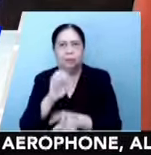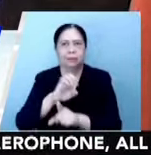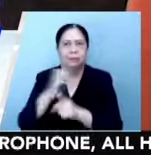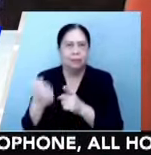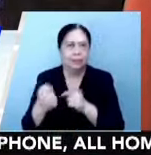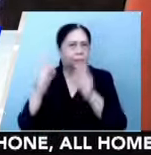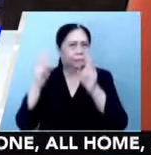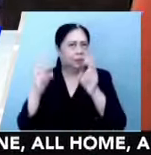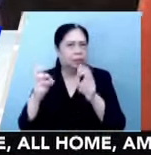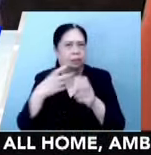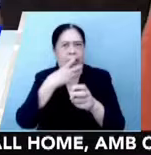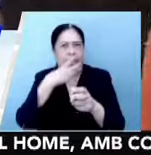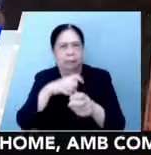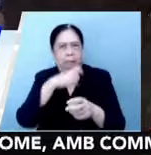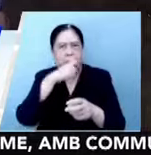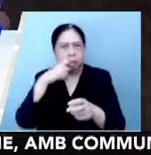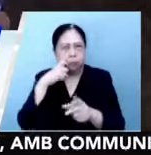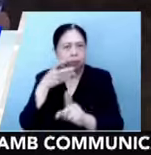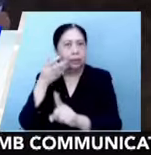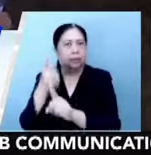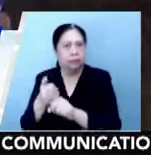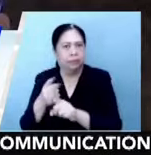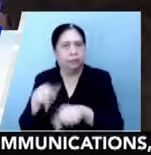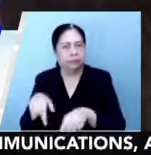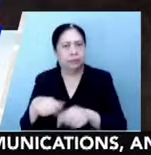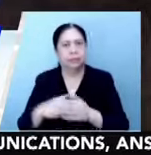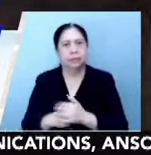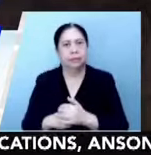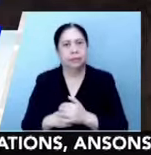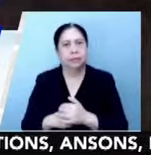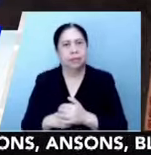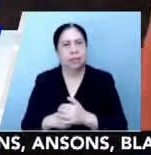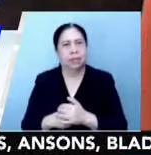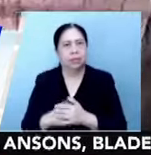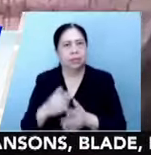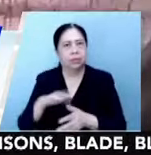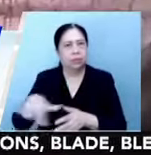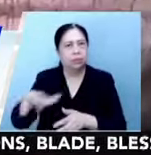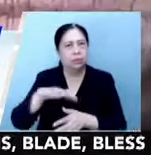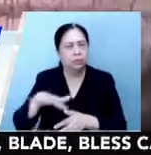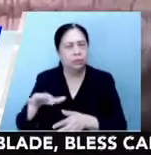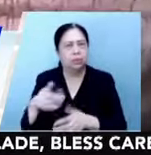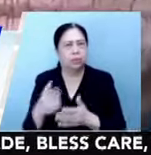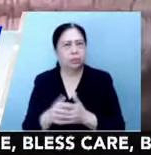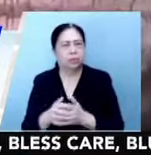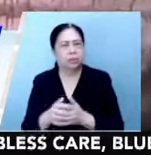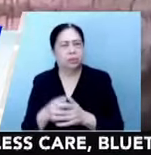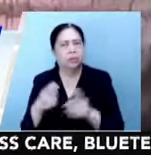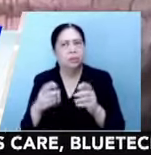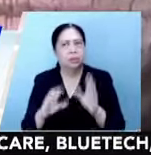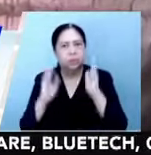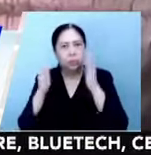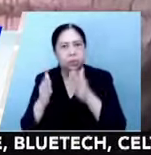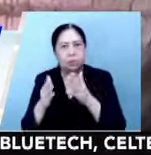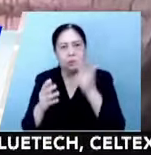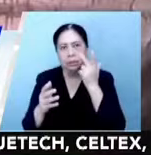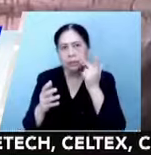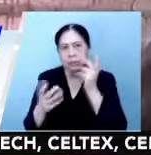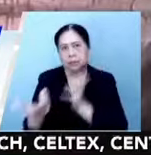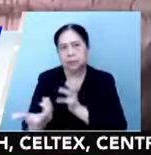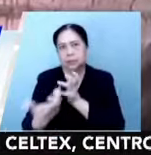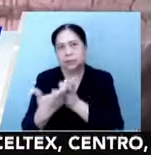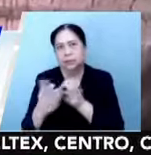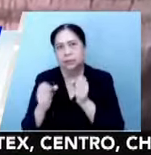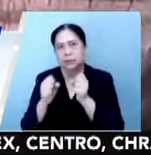natin yung mga naapektuhan ng yung mga rain-fed area na tinatawag na, doon naman natin tinitignan yung estratehiya natin